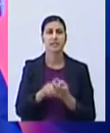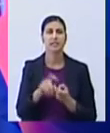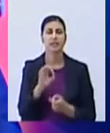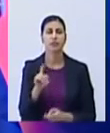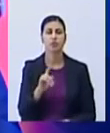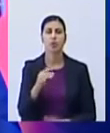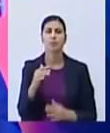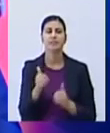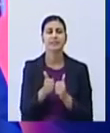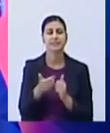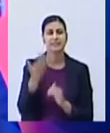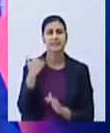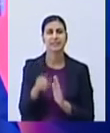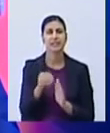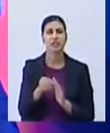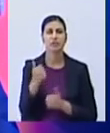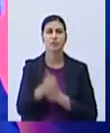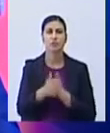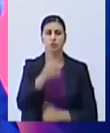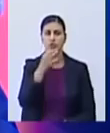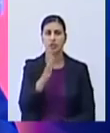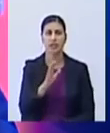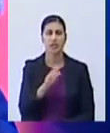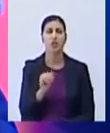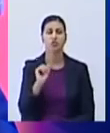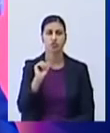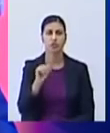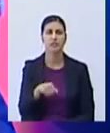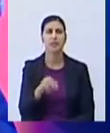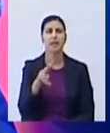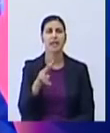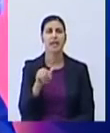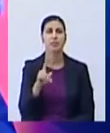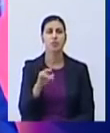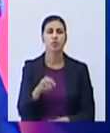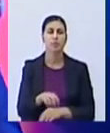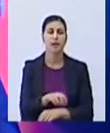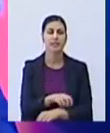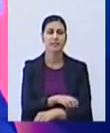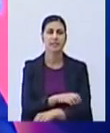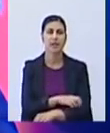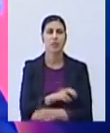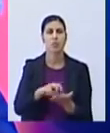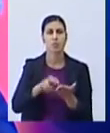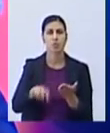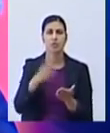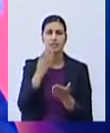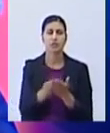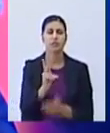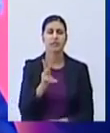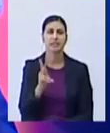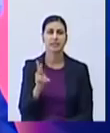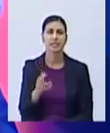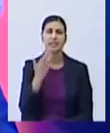რომ გაჩაღდებოდა წინა საარჩევნო მარათონი, რომ არ არის გამორიცხული ლეიბორისტულმა პარტიამ მოხსნას საკუთარი